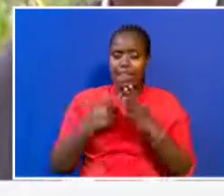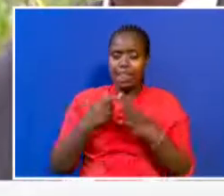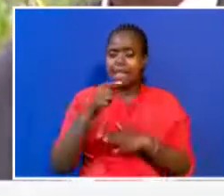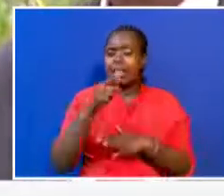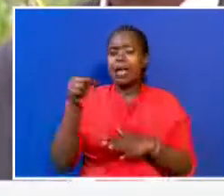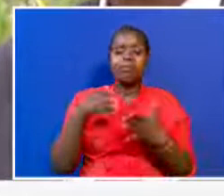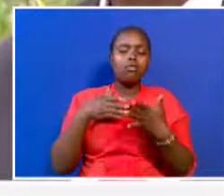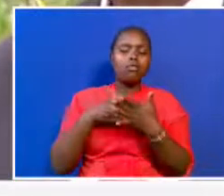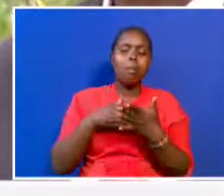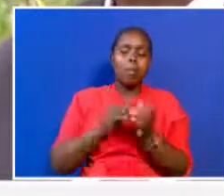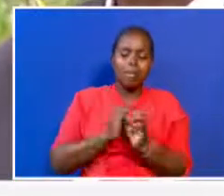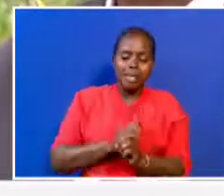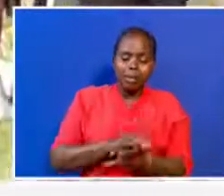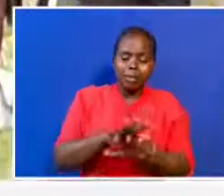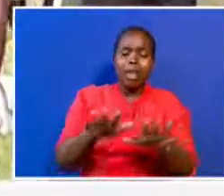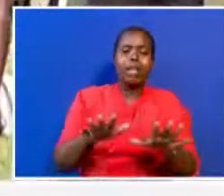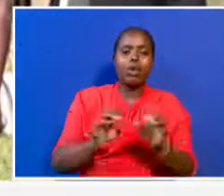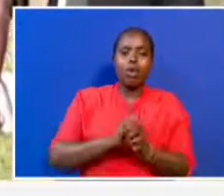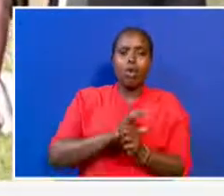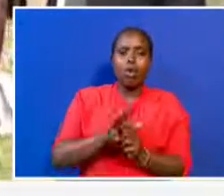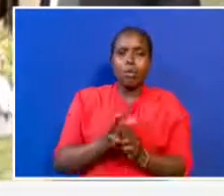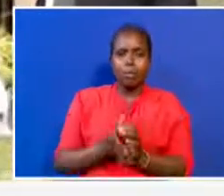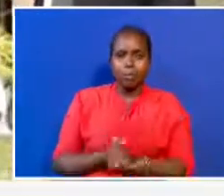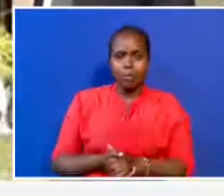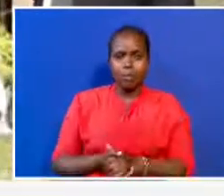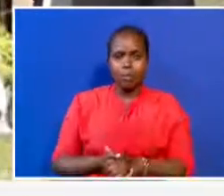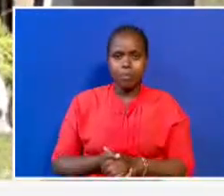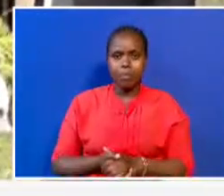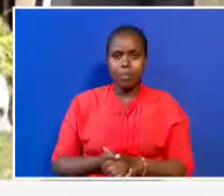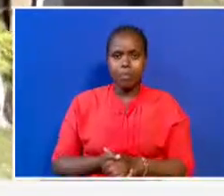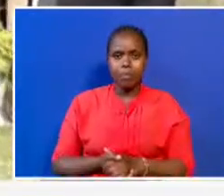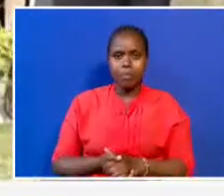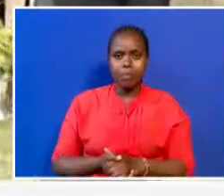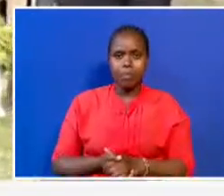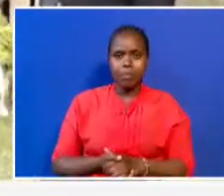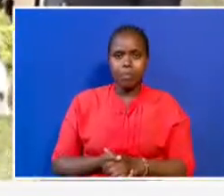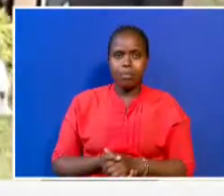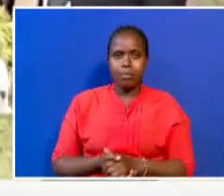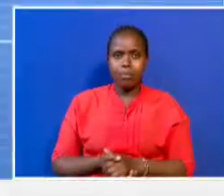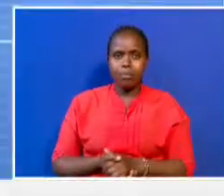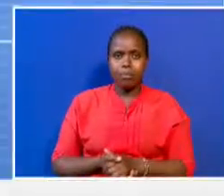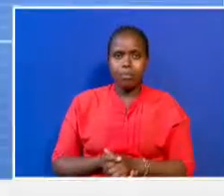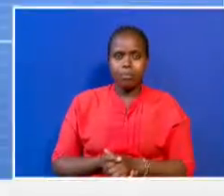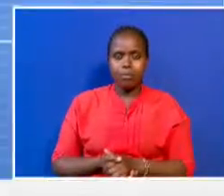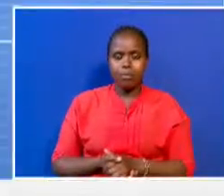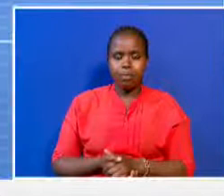wasispread hii kitu ingie kwa villages. Njeri Mwangi, Mwale wa Kirk.